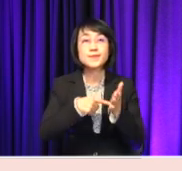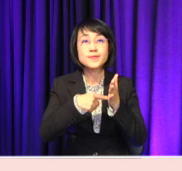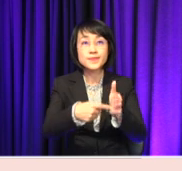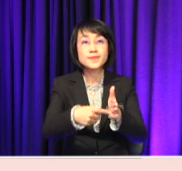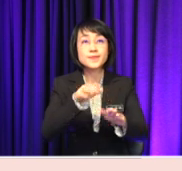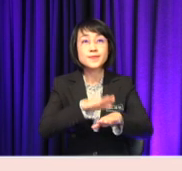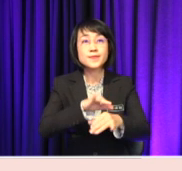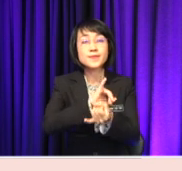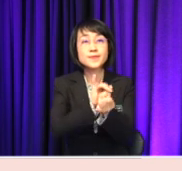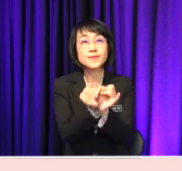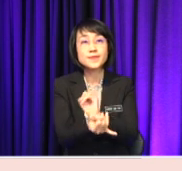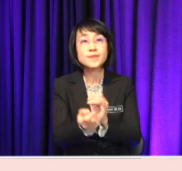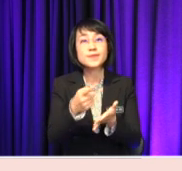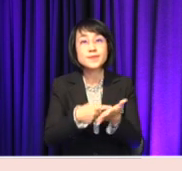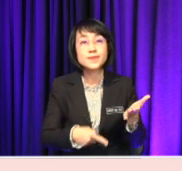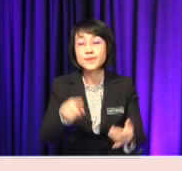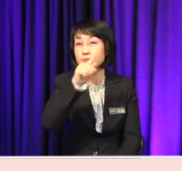apa ini